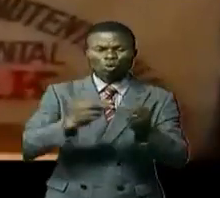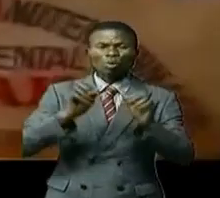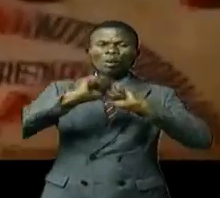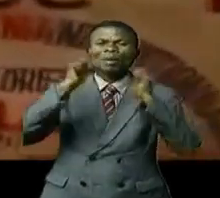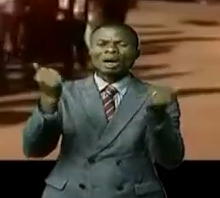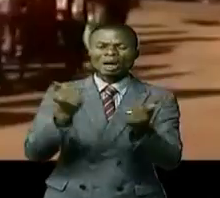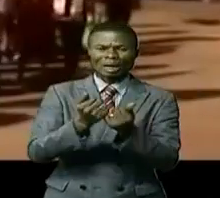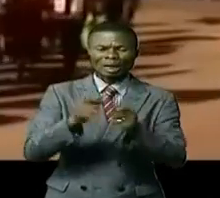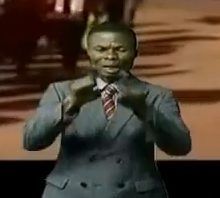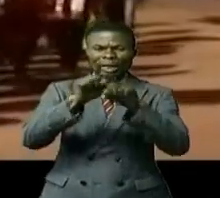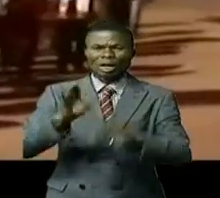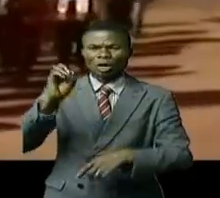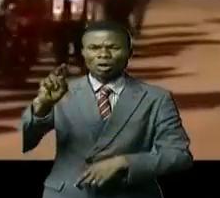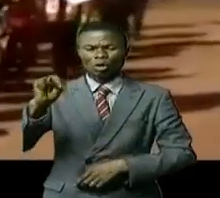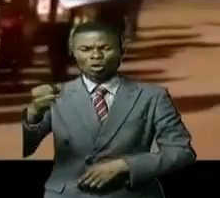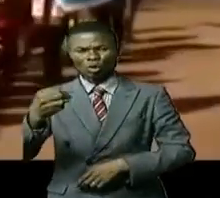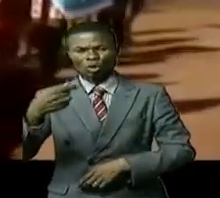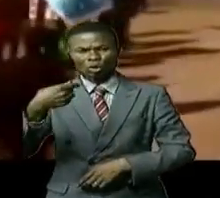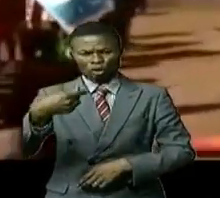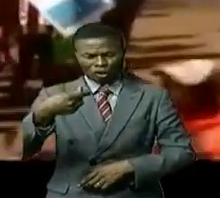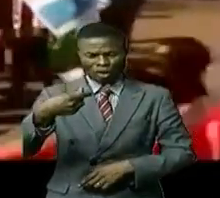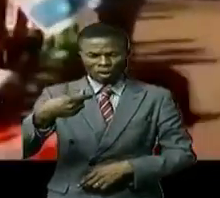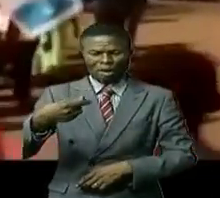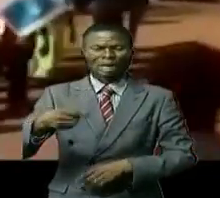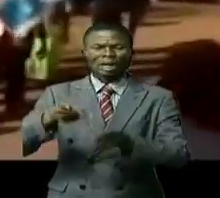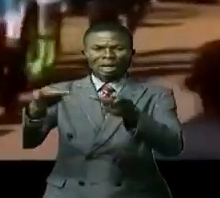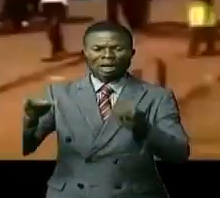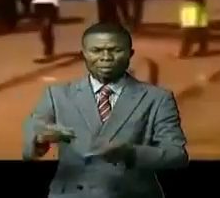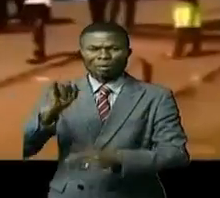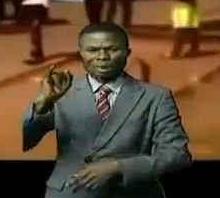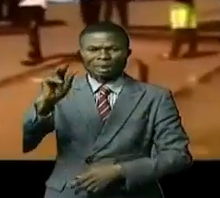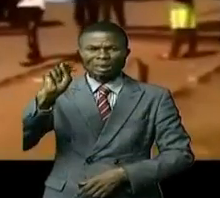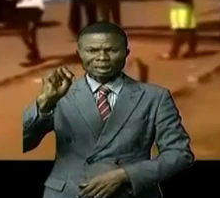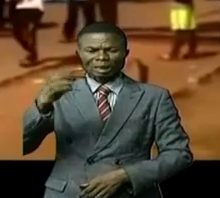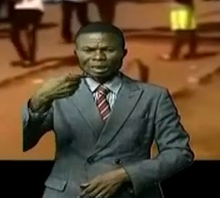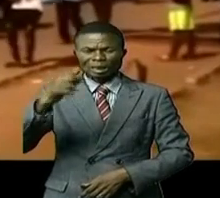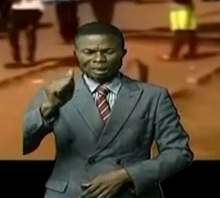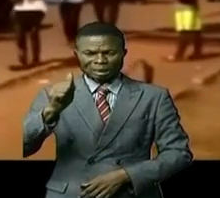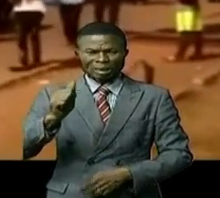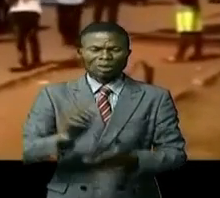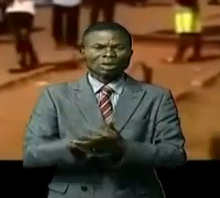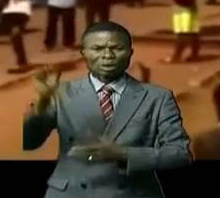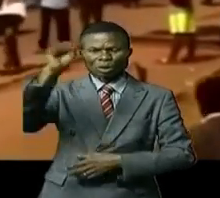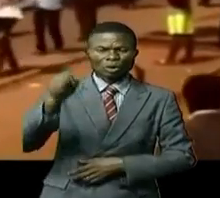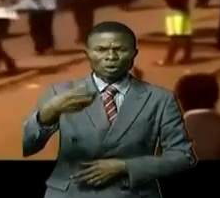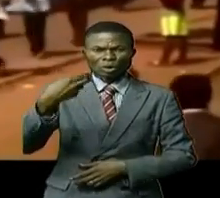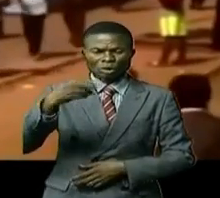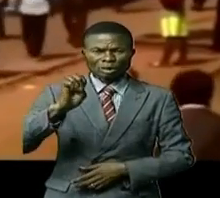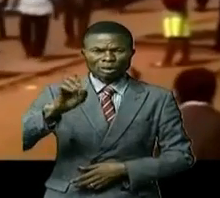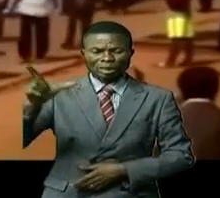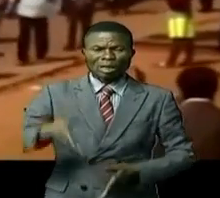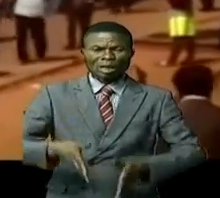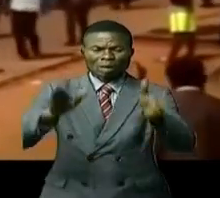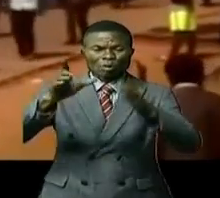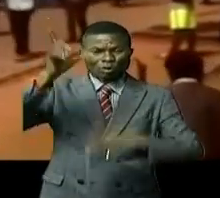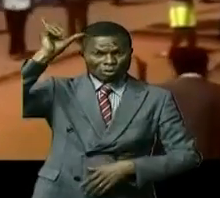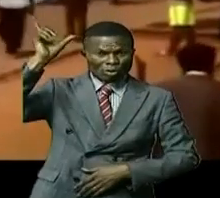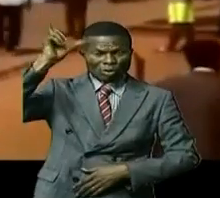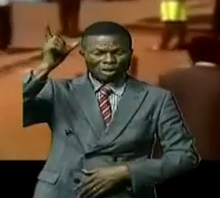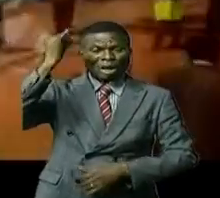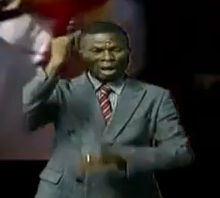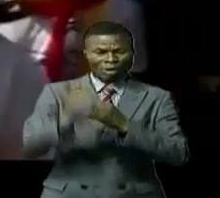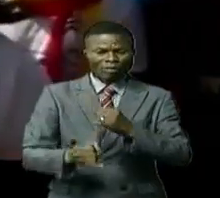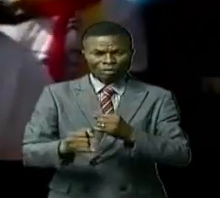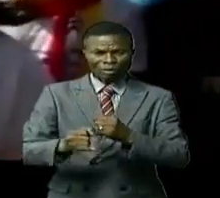est partie de la grande place de la Poste par Avenue Inga en passant par Shell, Boulevard Moussé Laurent-Désiré Kabila pour chuter